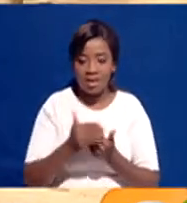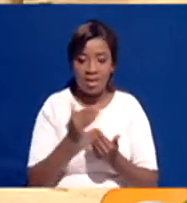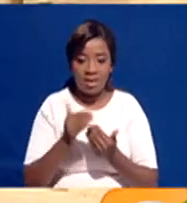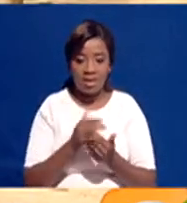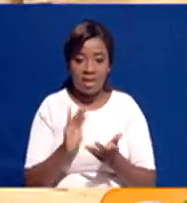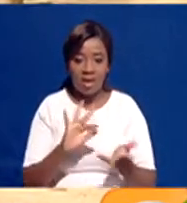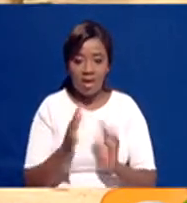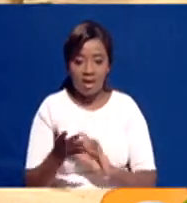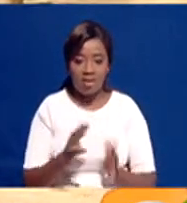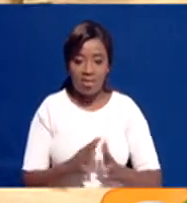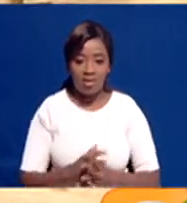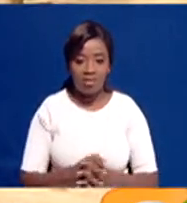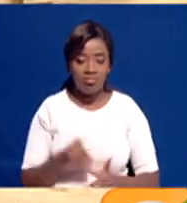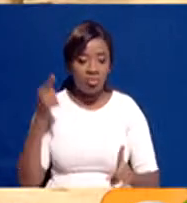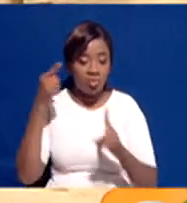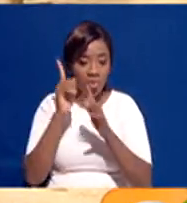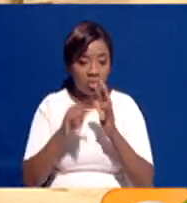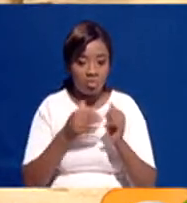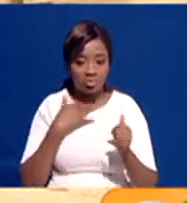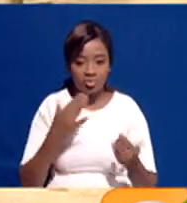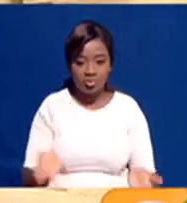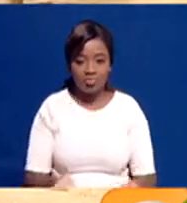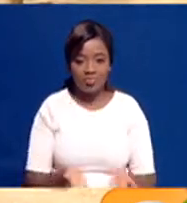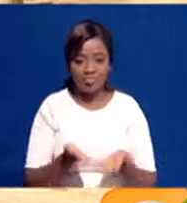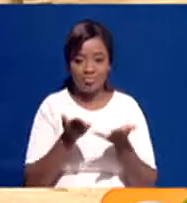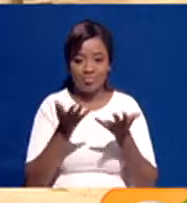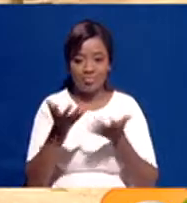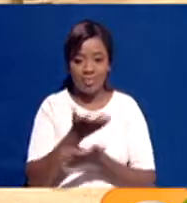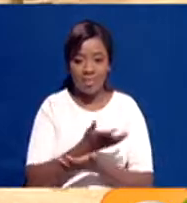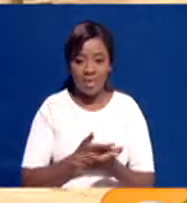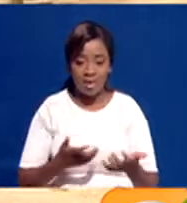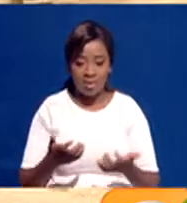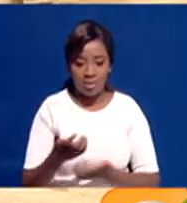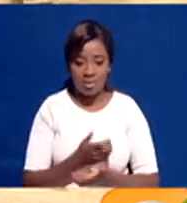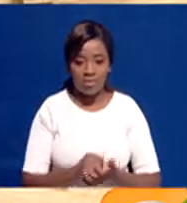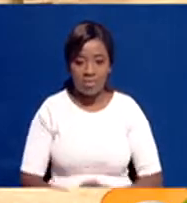mabadiliko haya ili kuimarisha uchumi wao. Rahma Rashid, Runinga Citizen.